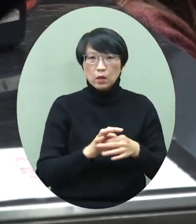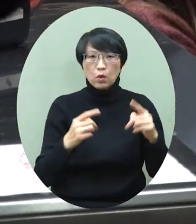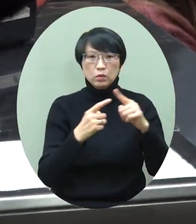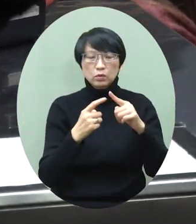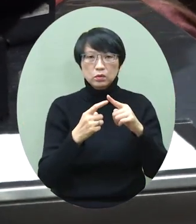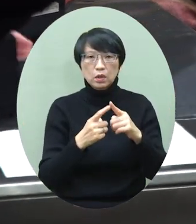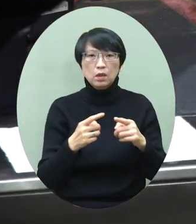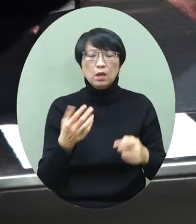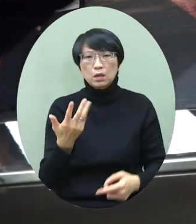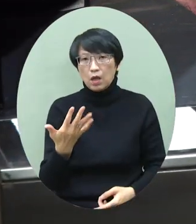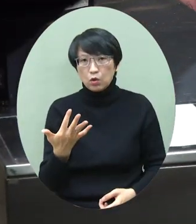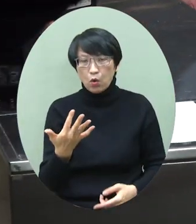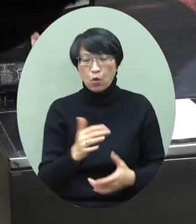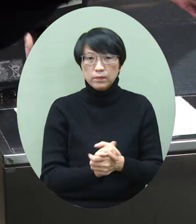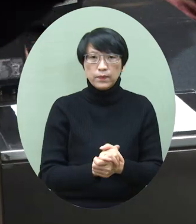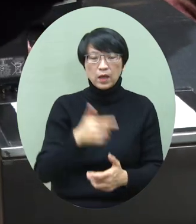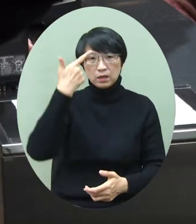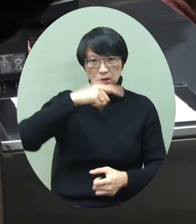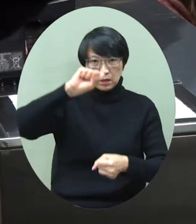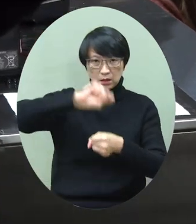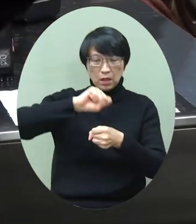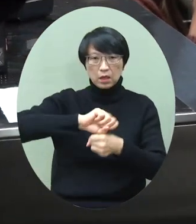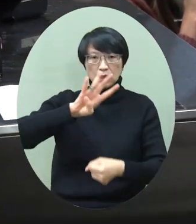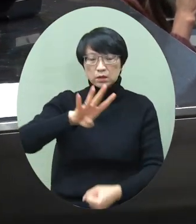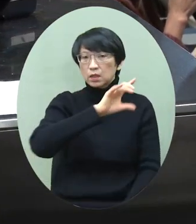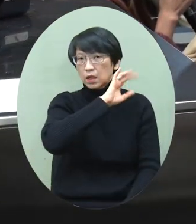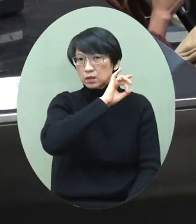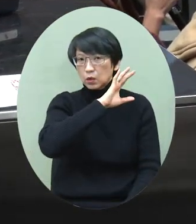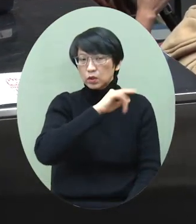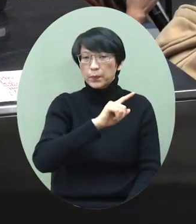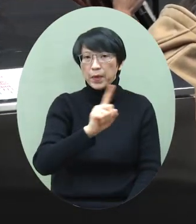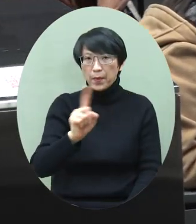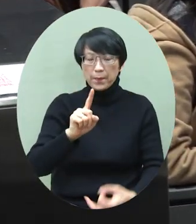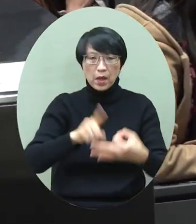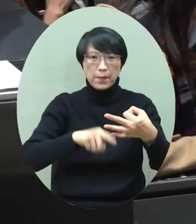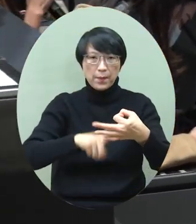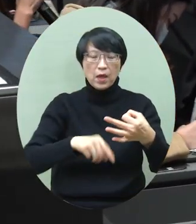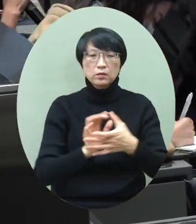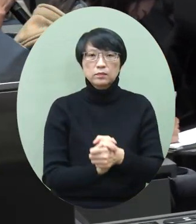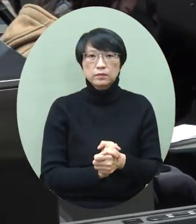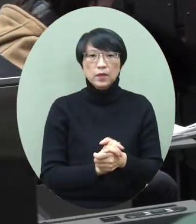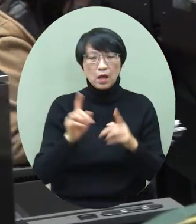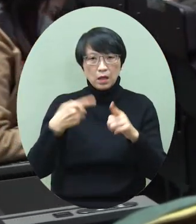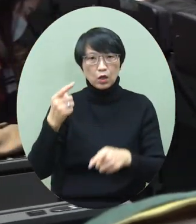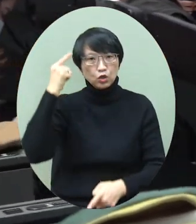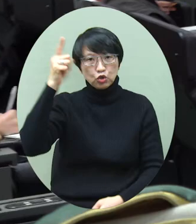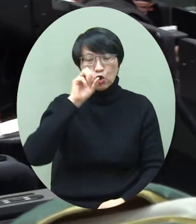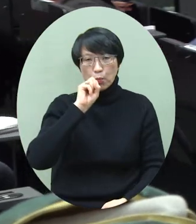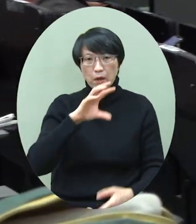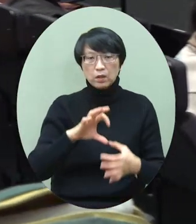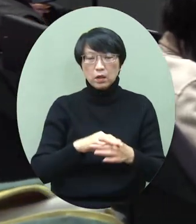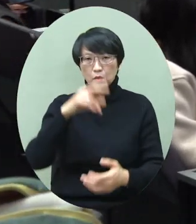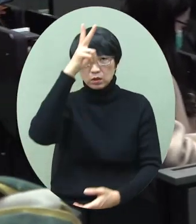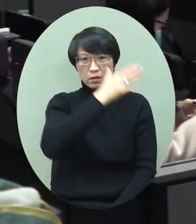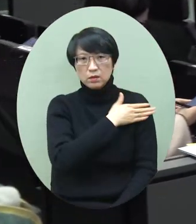啦？同埋可唔可以都講下新增嗰四間酒店係邊幾間啦？另外就係、想問翻咧，關於公務